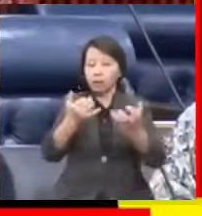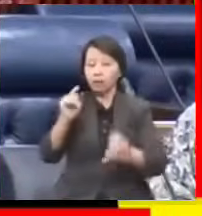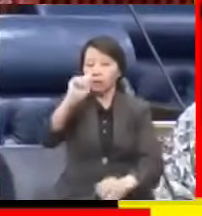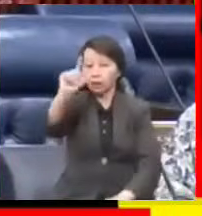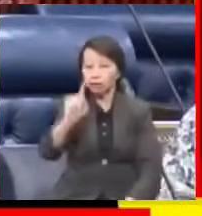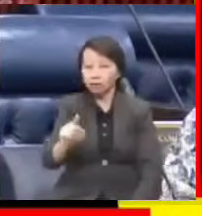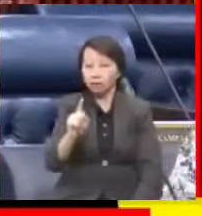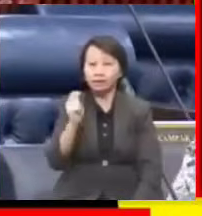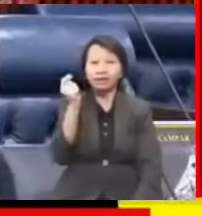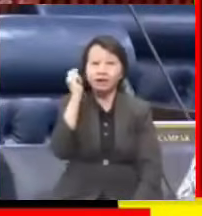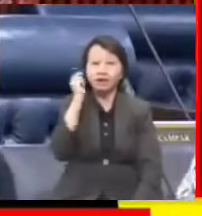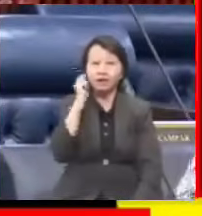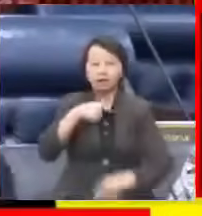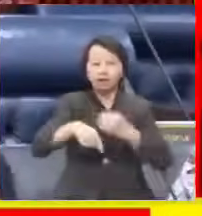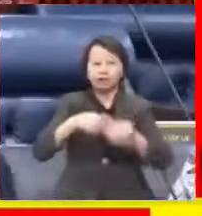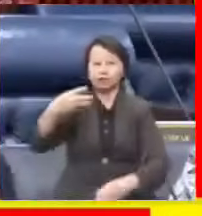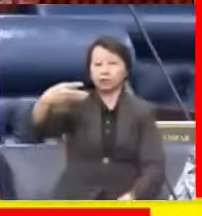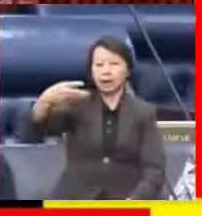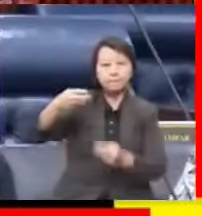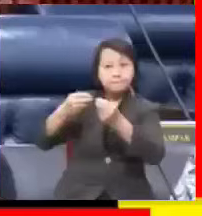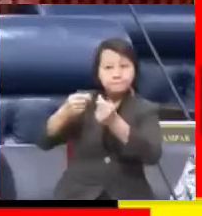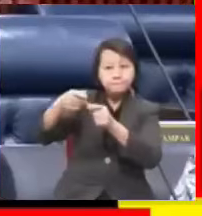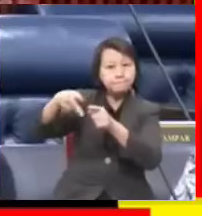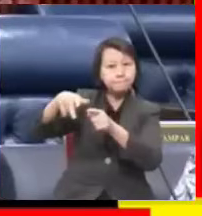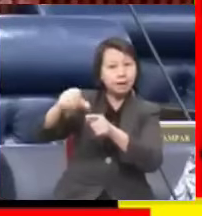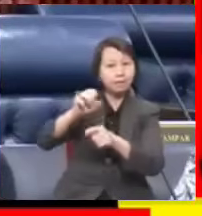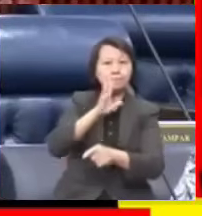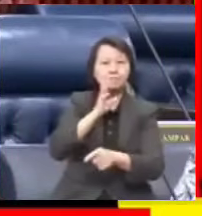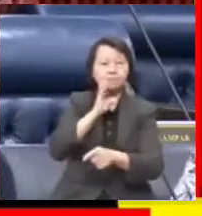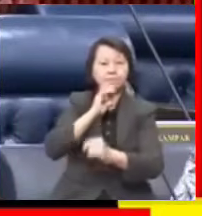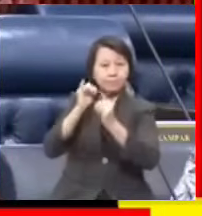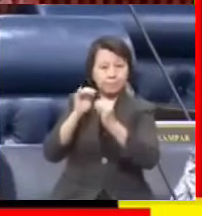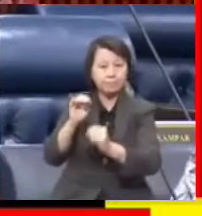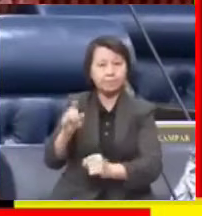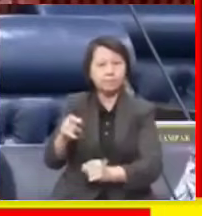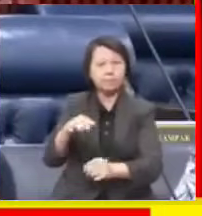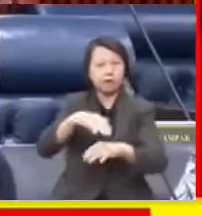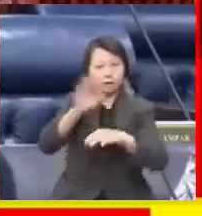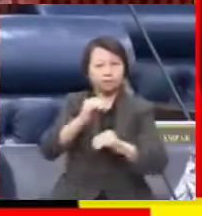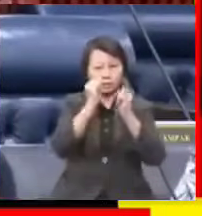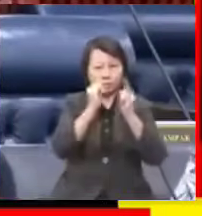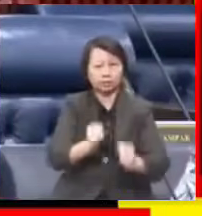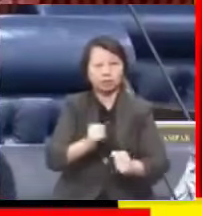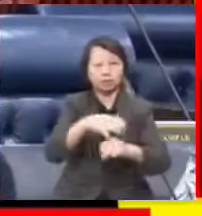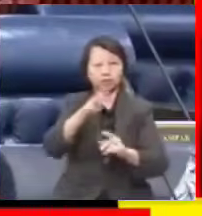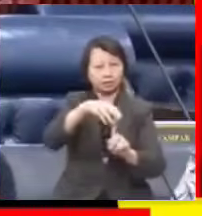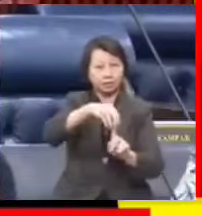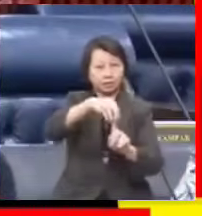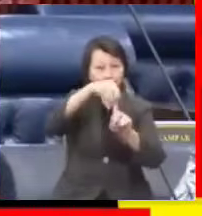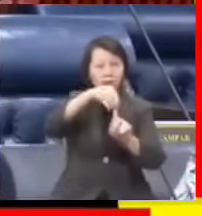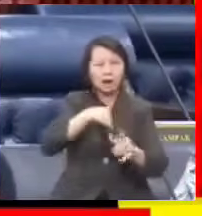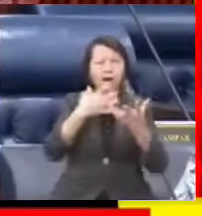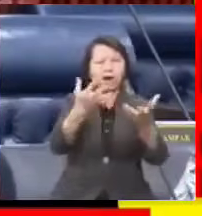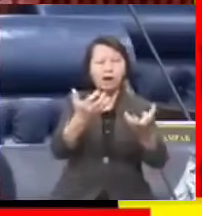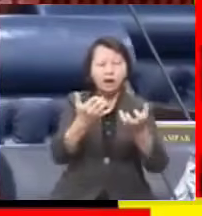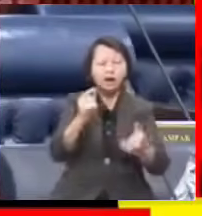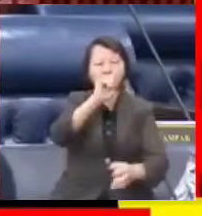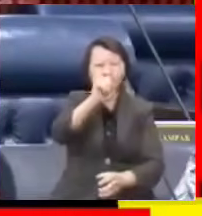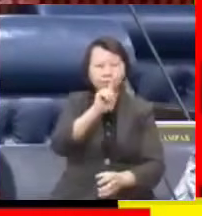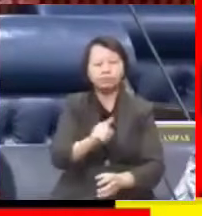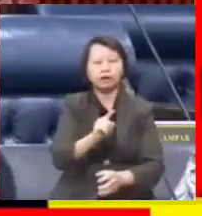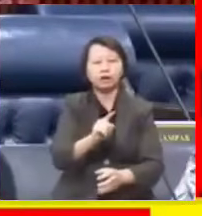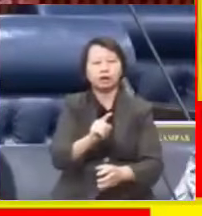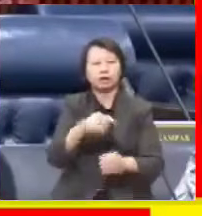Yang Amat, tadi yang Pasir Mas bawa tu lebih individu, lebih kes yang spesifik. Saya nak tanya